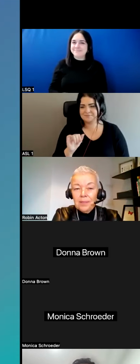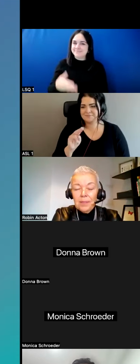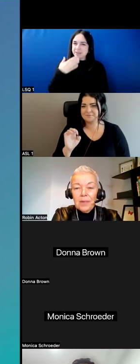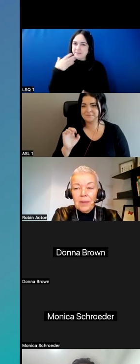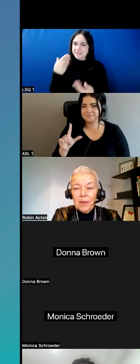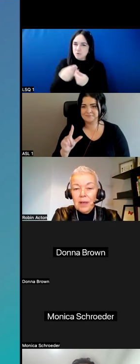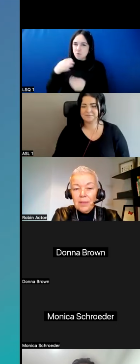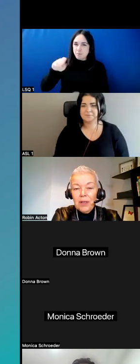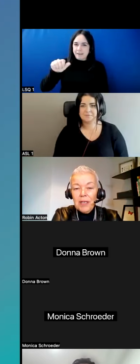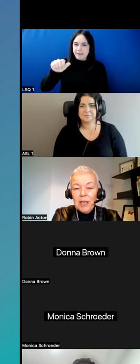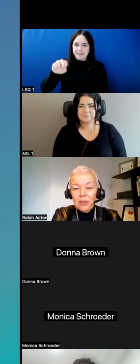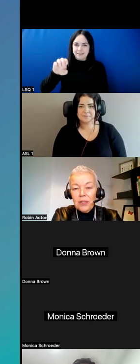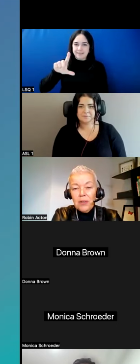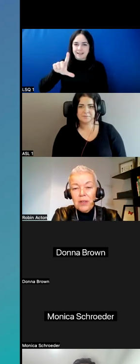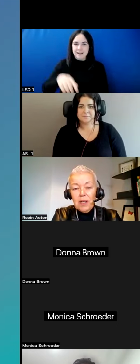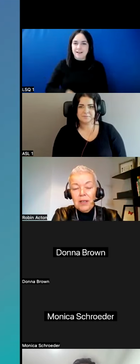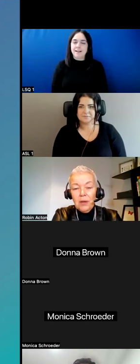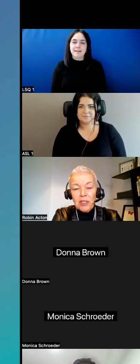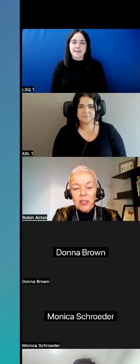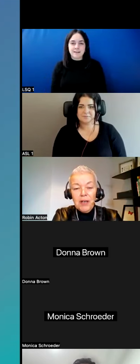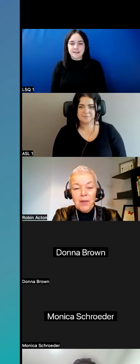Manel.